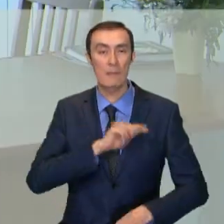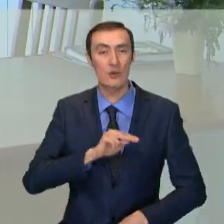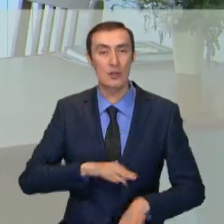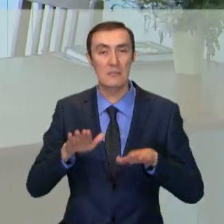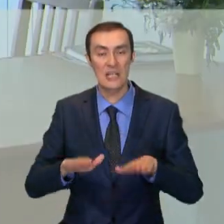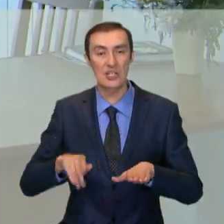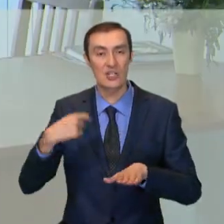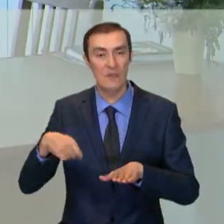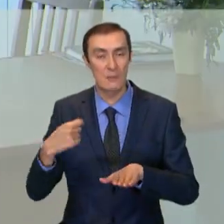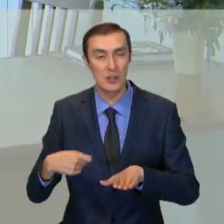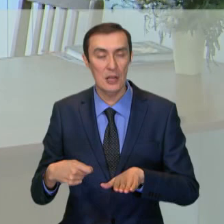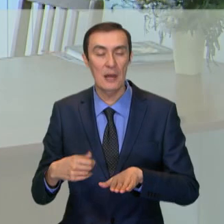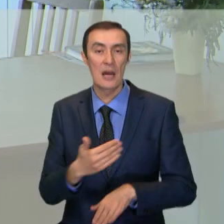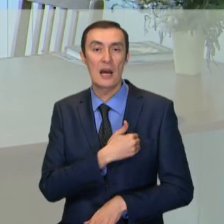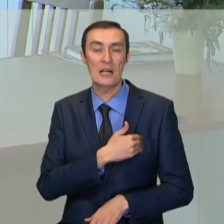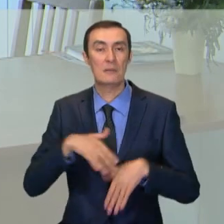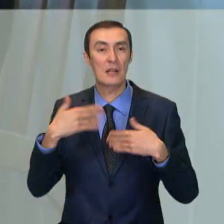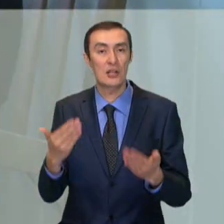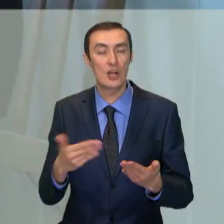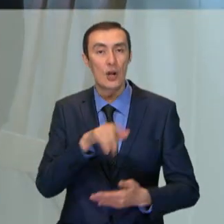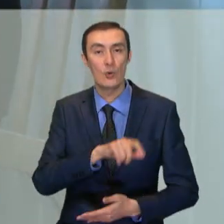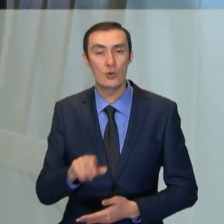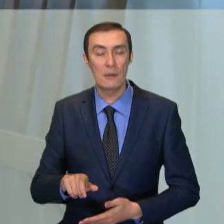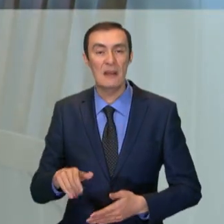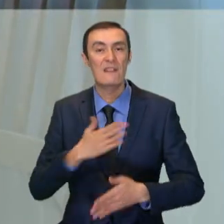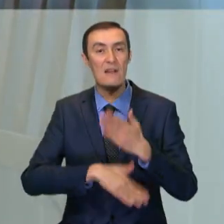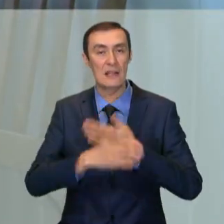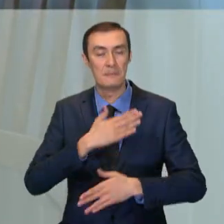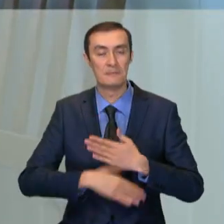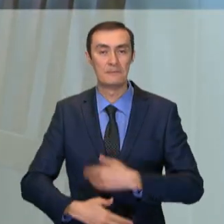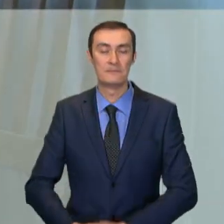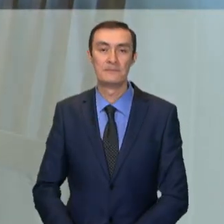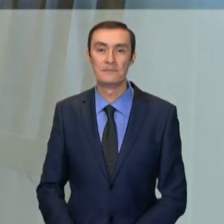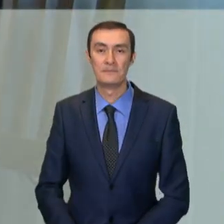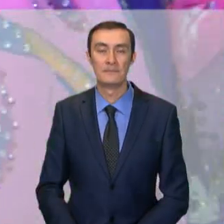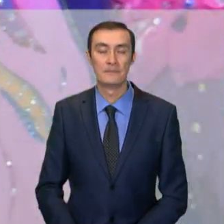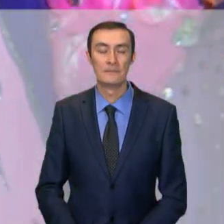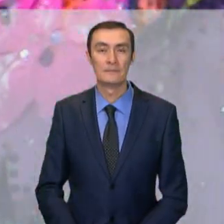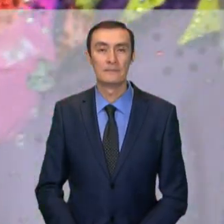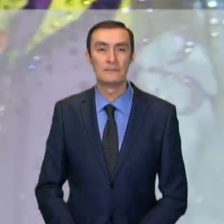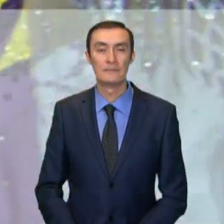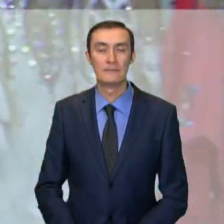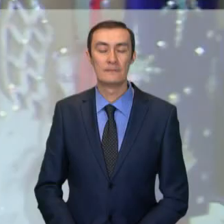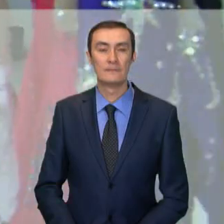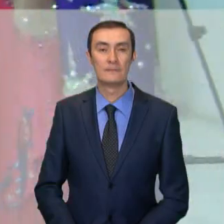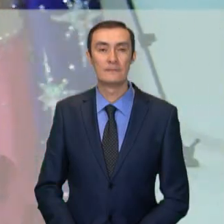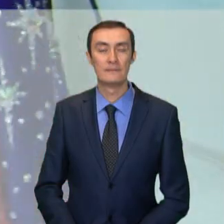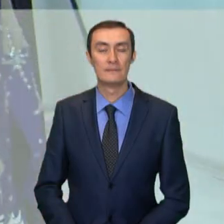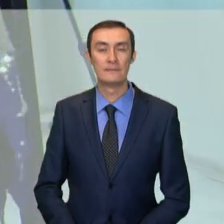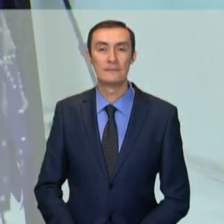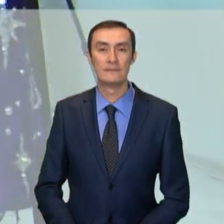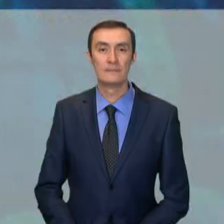за швейными машинками хотят предложить людям с ограниченными возможностями. Нургуль Ахметова, Толеген Иманов, новости,